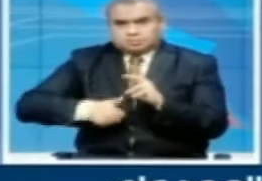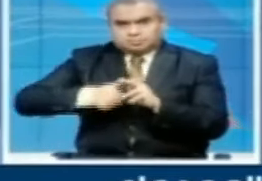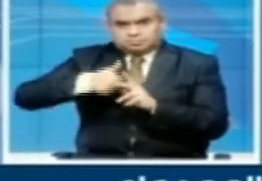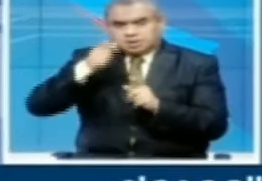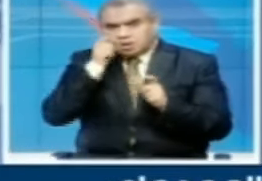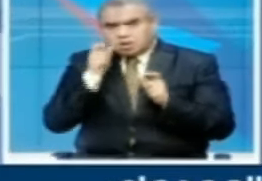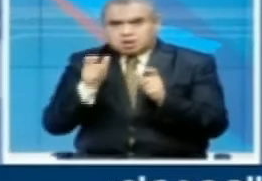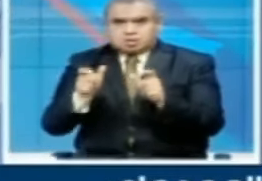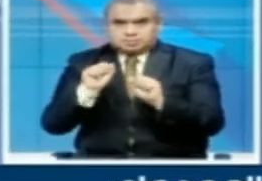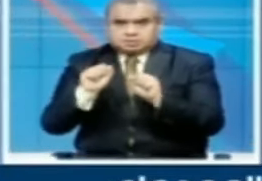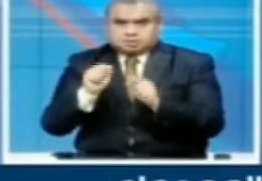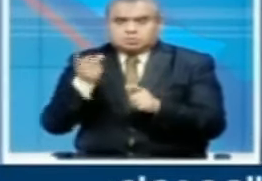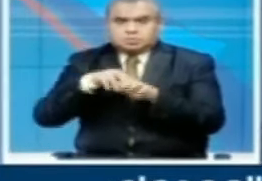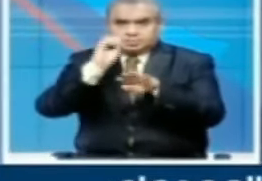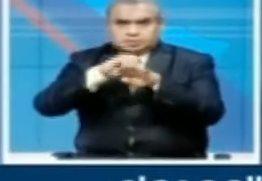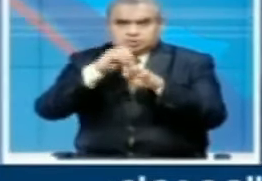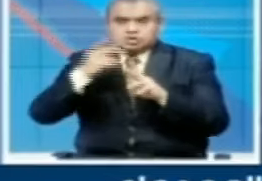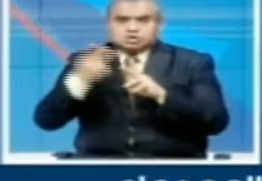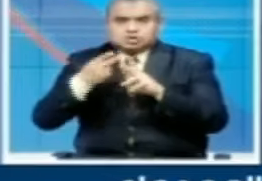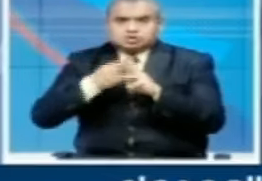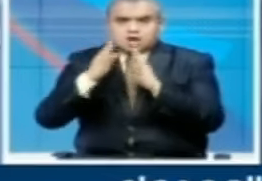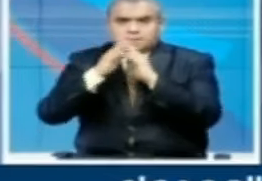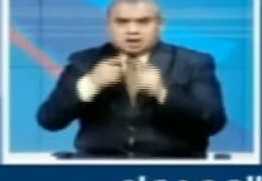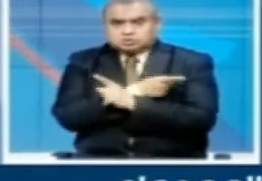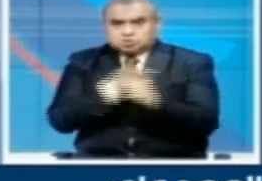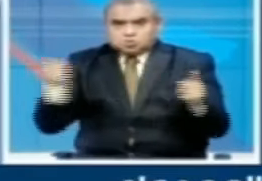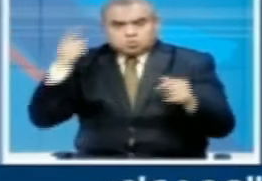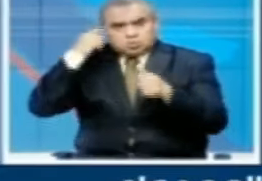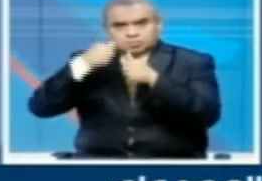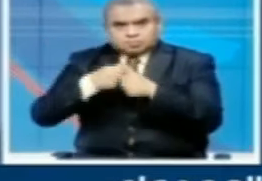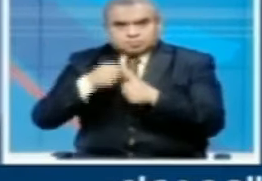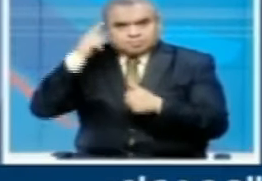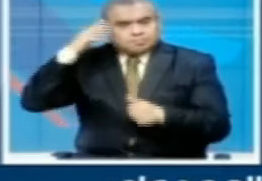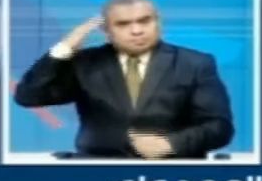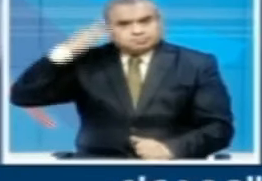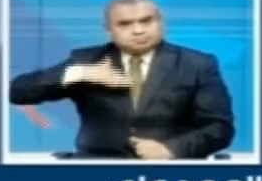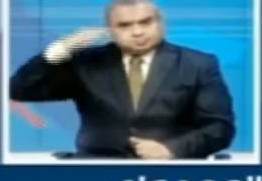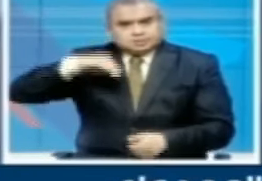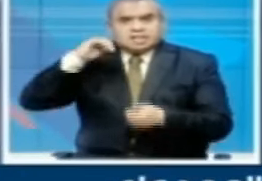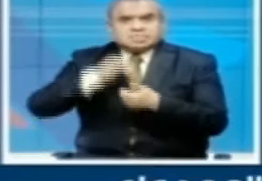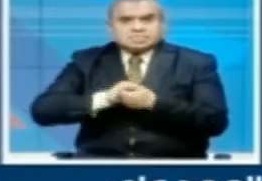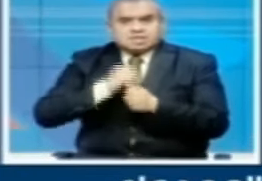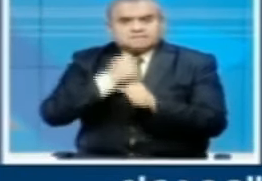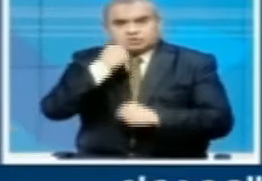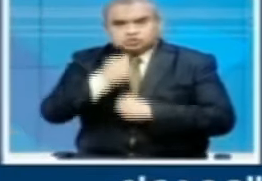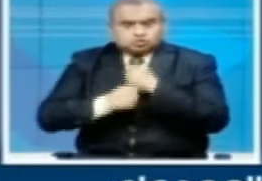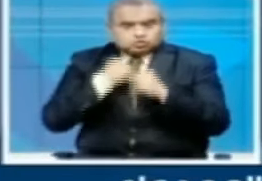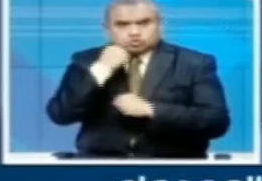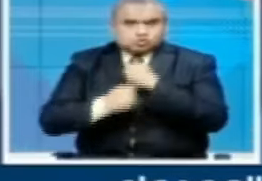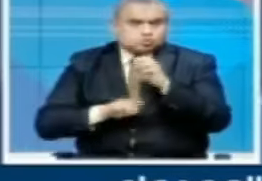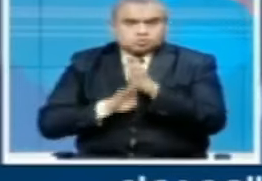والحفاظ على مقدراته، داعيا المصريين أن يجعلوا من هذه الذكرى محطة لتجديد العهد على مواصلة بناء